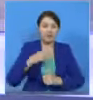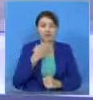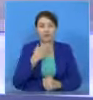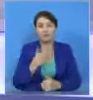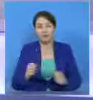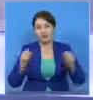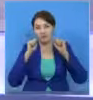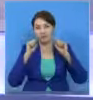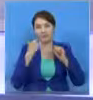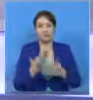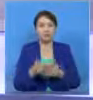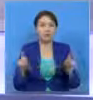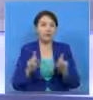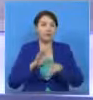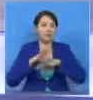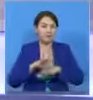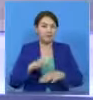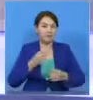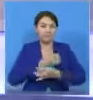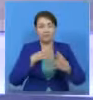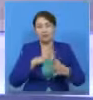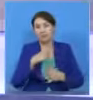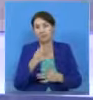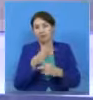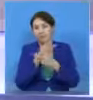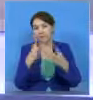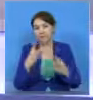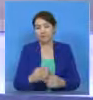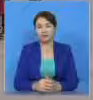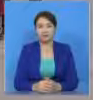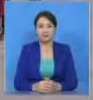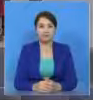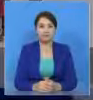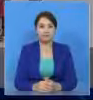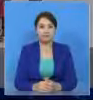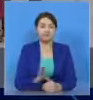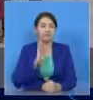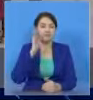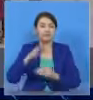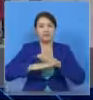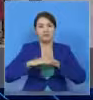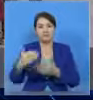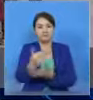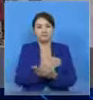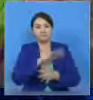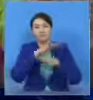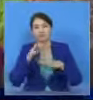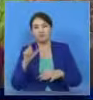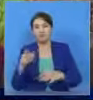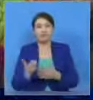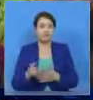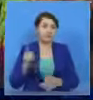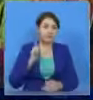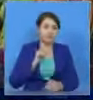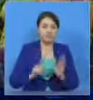национальным видам спорта. О том, как проходил праздник, в материале нашего корреспондента. Утром на площади собралось много людей. Все они